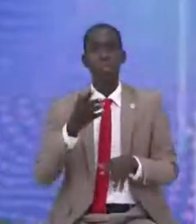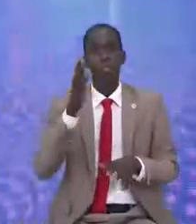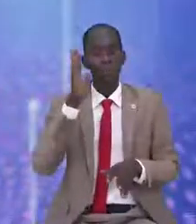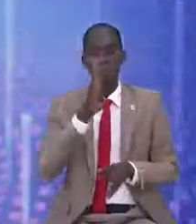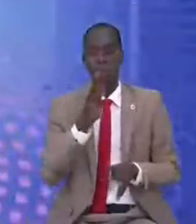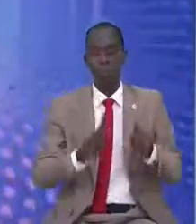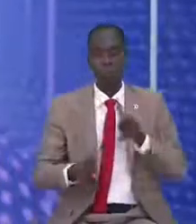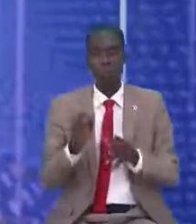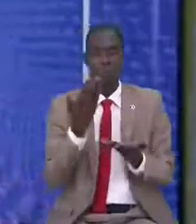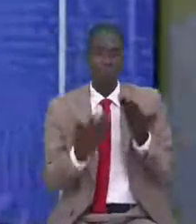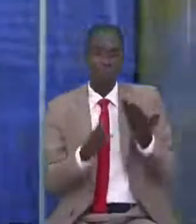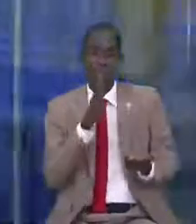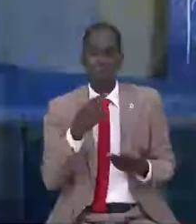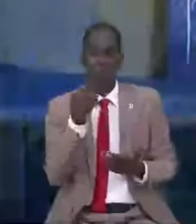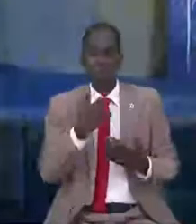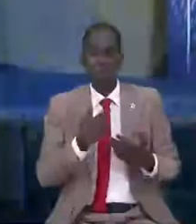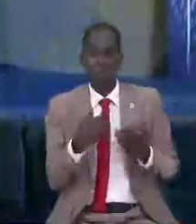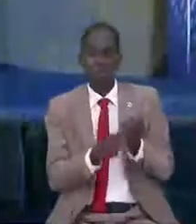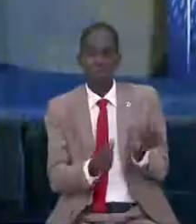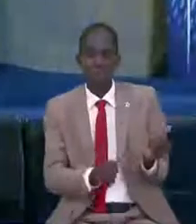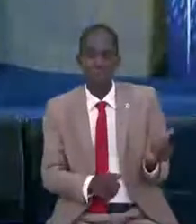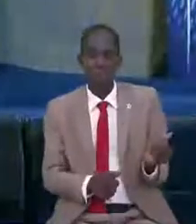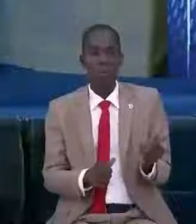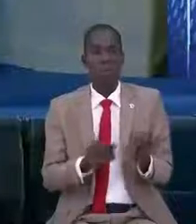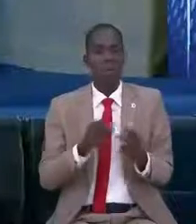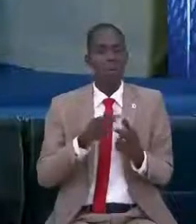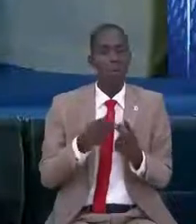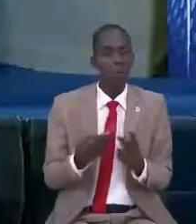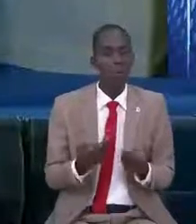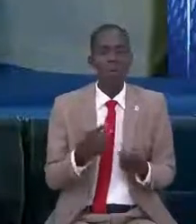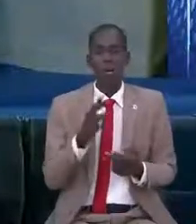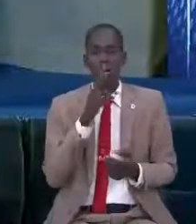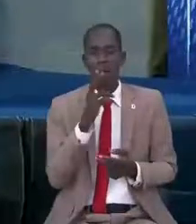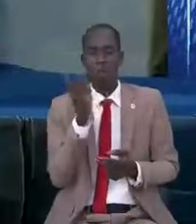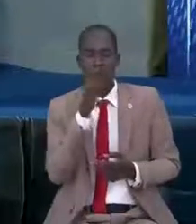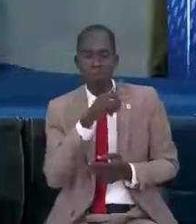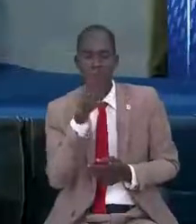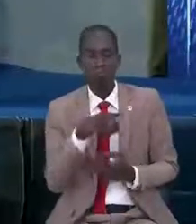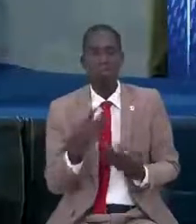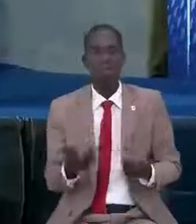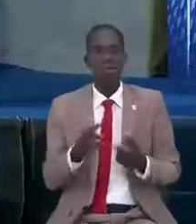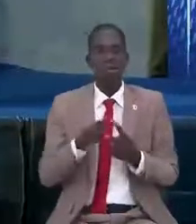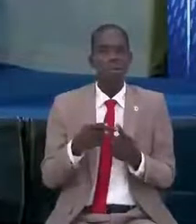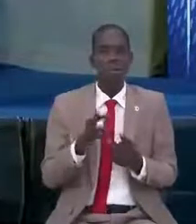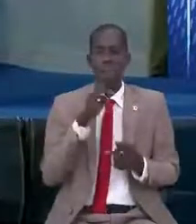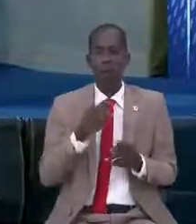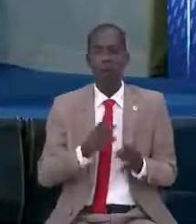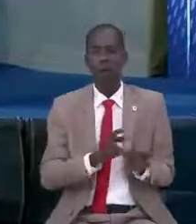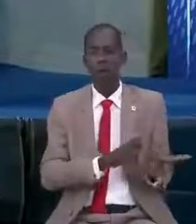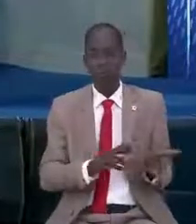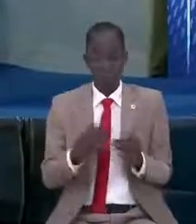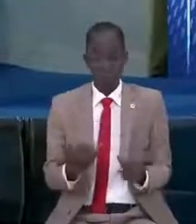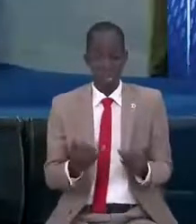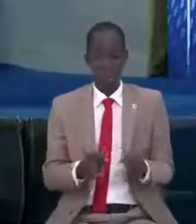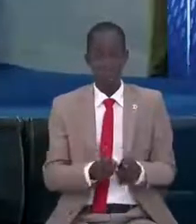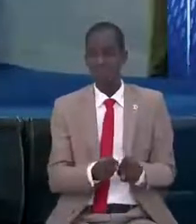qui rétrogradent, ou bien des gens qui sont faux, mais des gens qui se sont détachés du